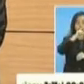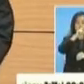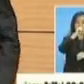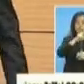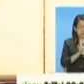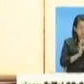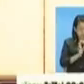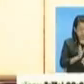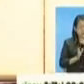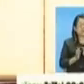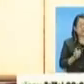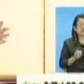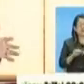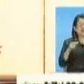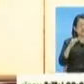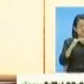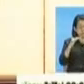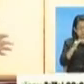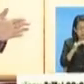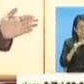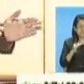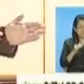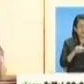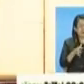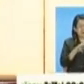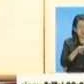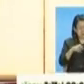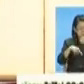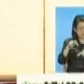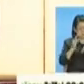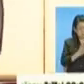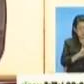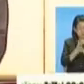ามที่หนึ่ง กรณีของคดีคุณจตุพร